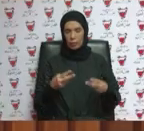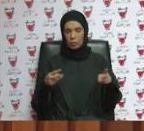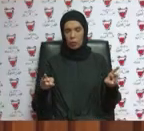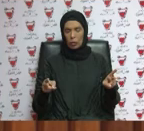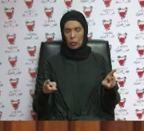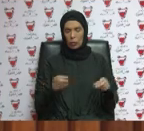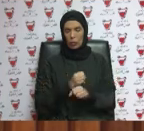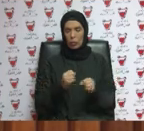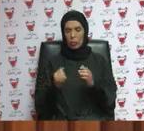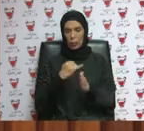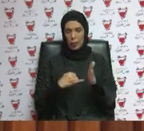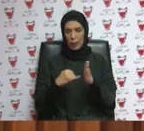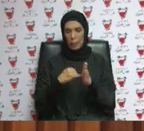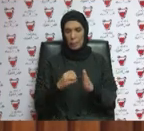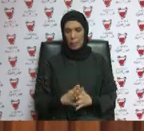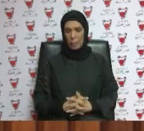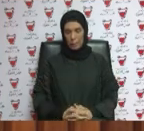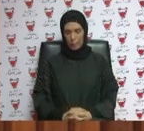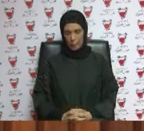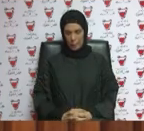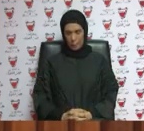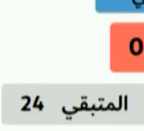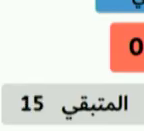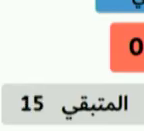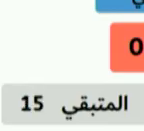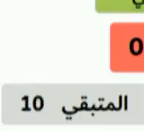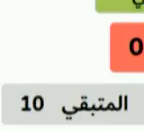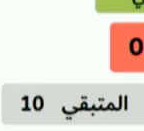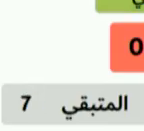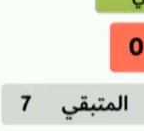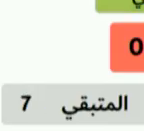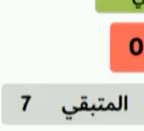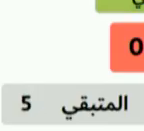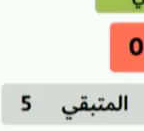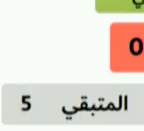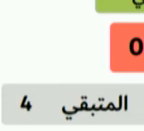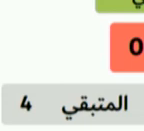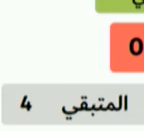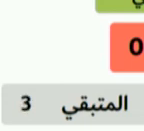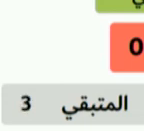مشروع القانون من حيث المبدأ؟